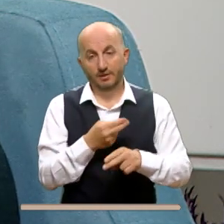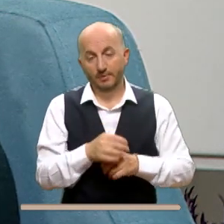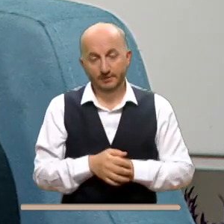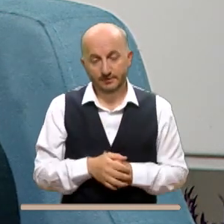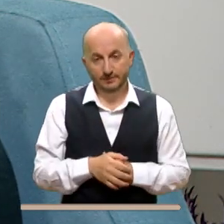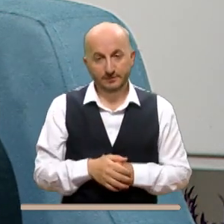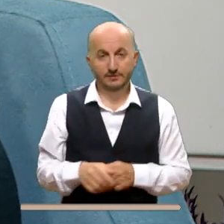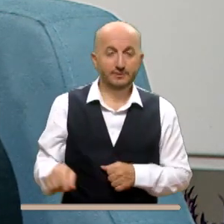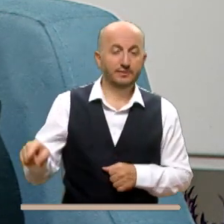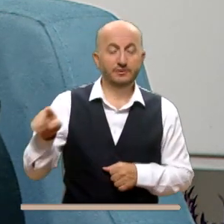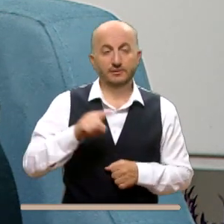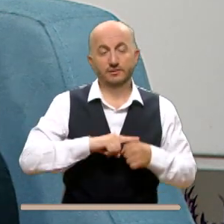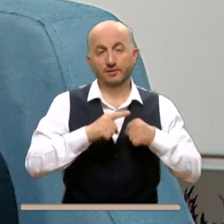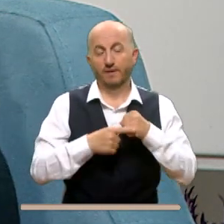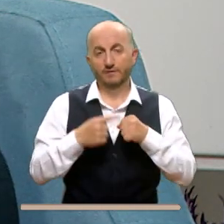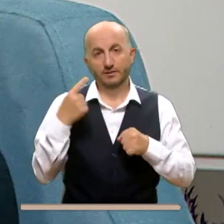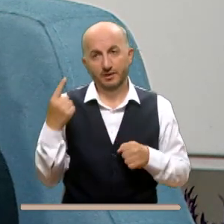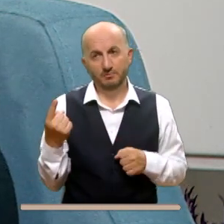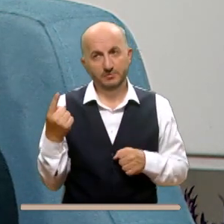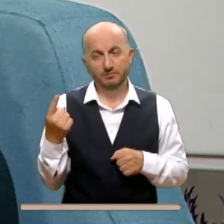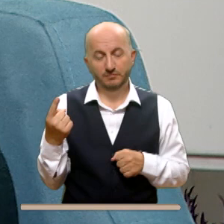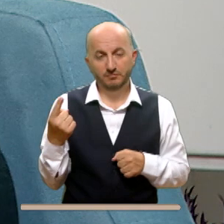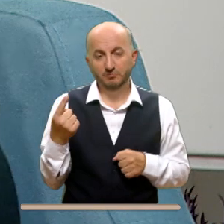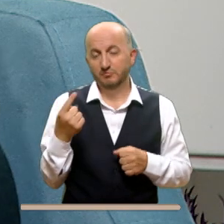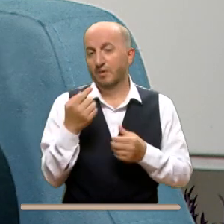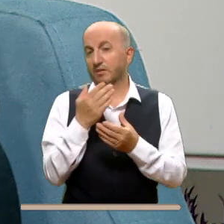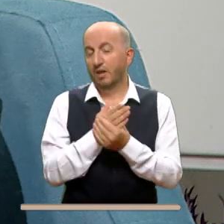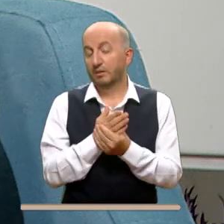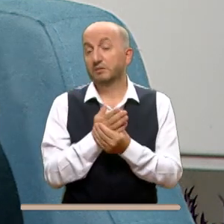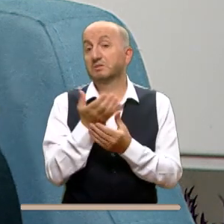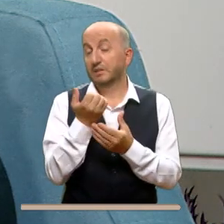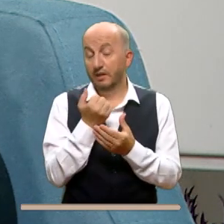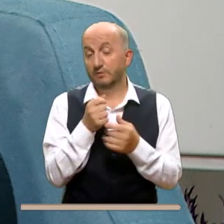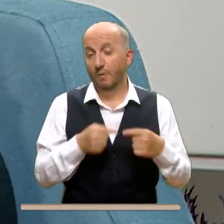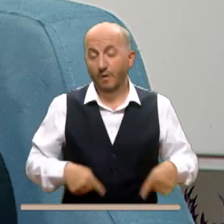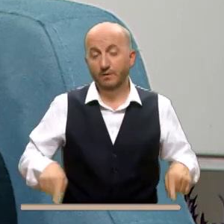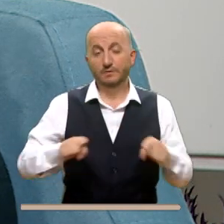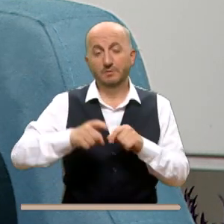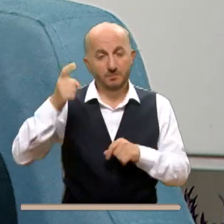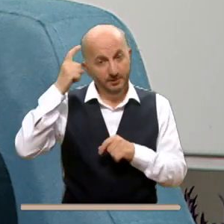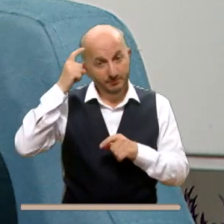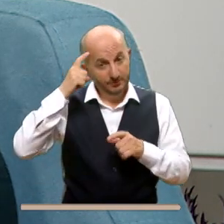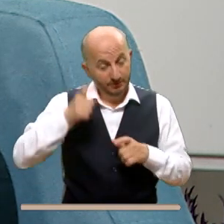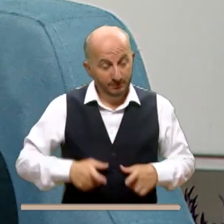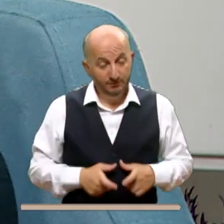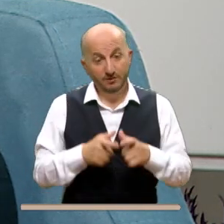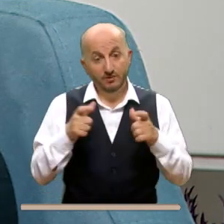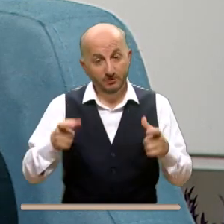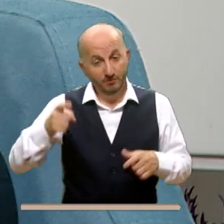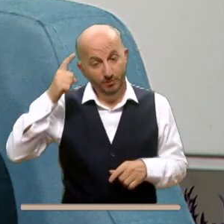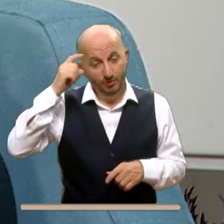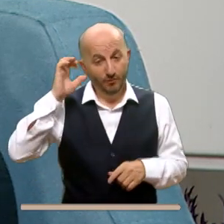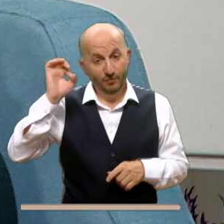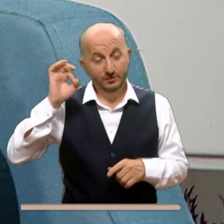neticede. Yani siz haftada birkaç blok aldığınız ders sizin o alandaki bilimsel gelişiminiz, profesyonel gelişiminiz